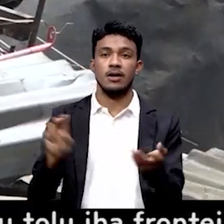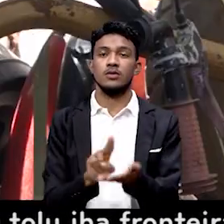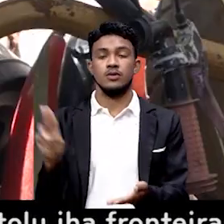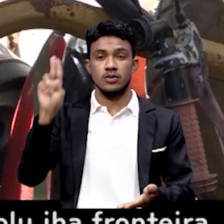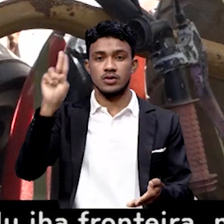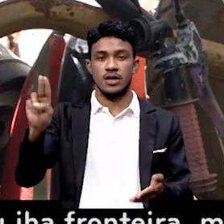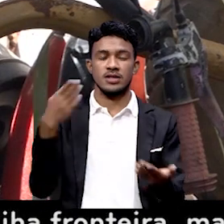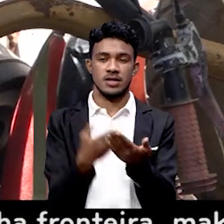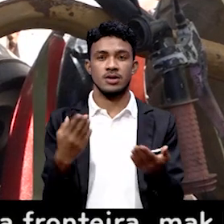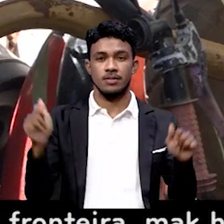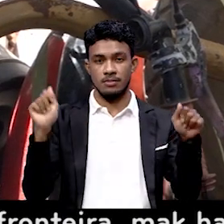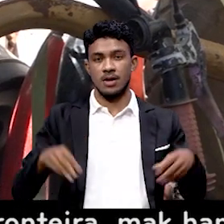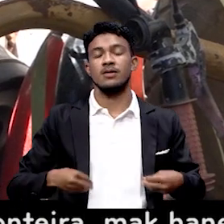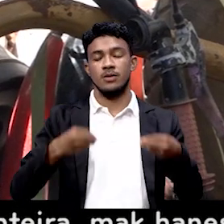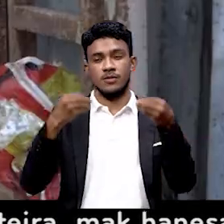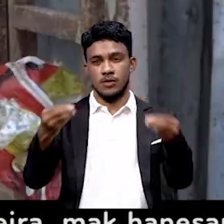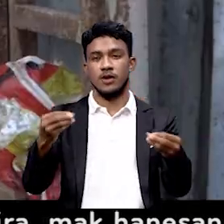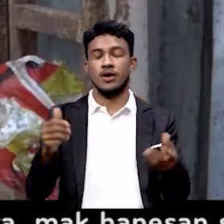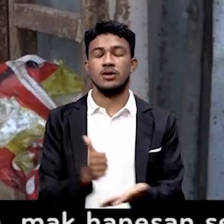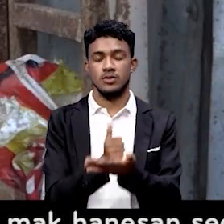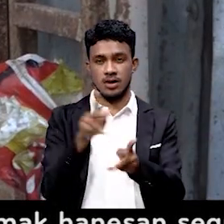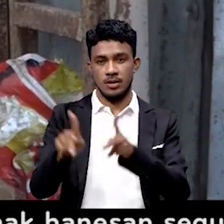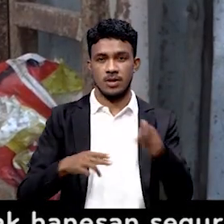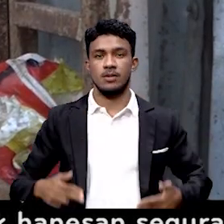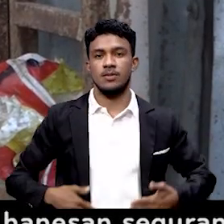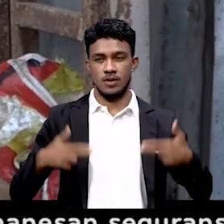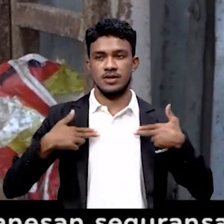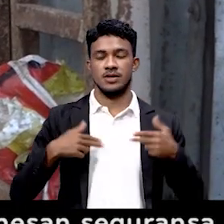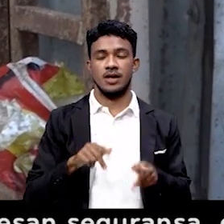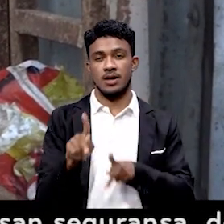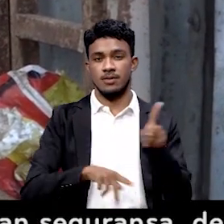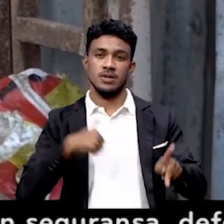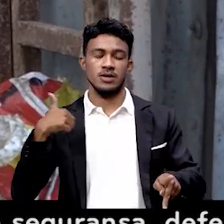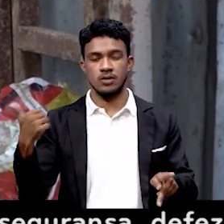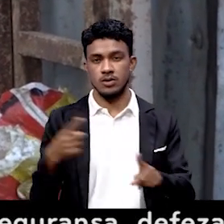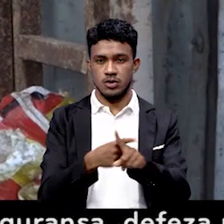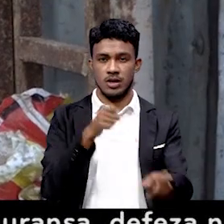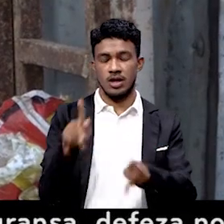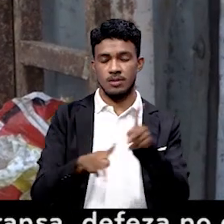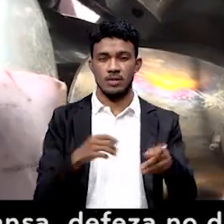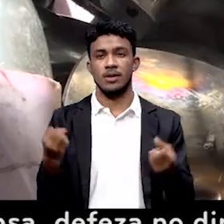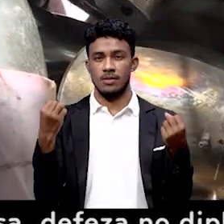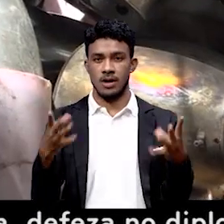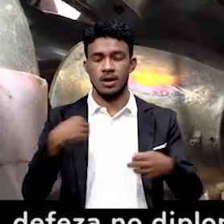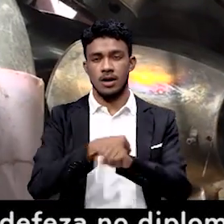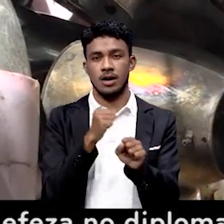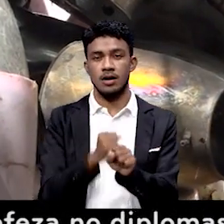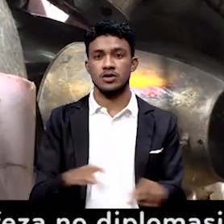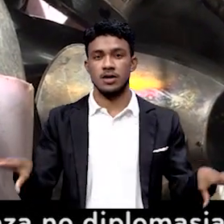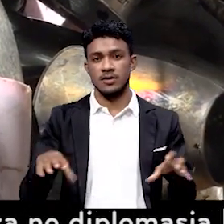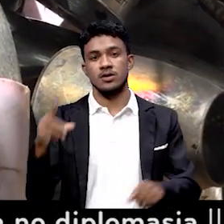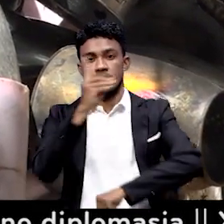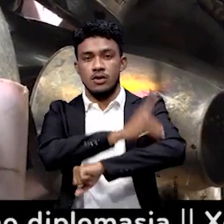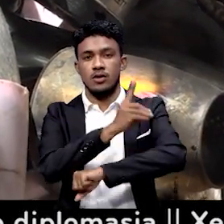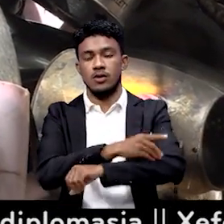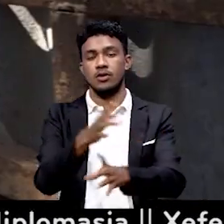balung beneficia ba ema balung ni Moris. Ema balung huse ema lubung nebe halo servisu lor lorong no